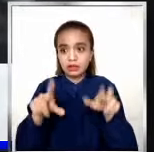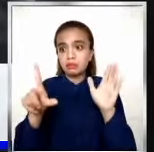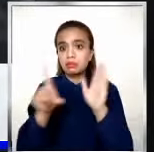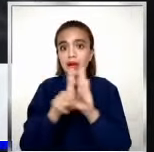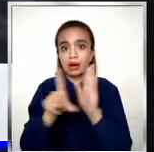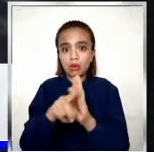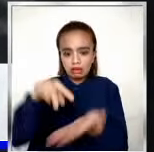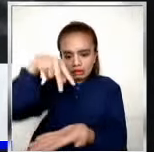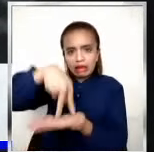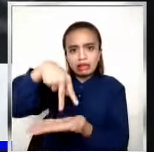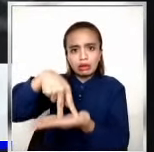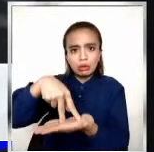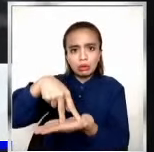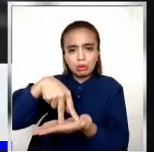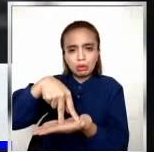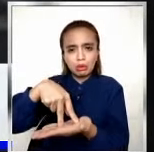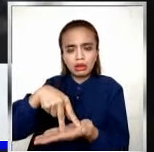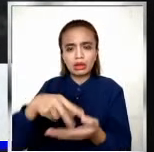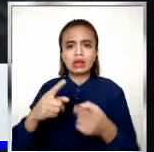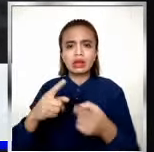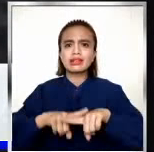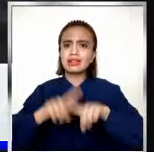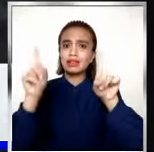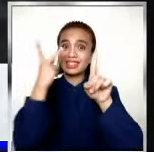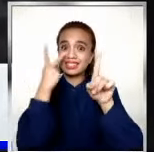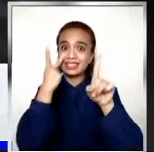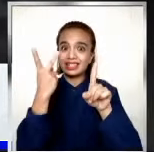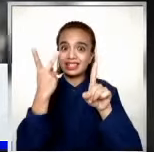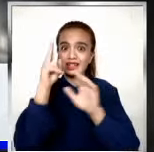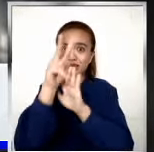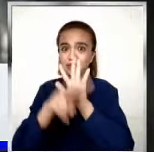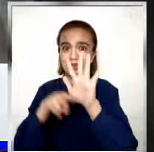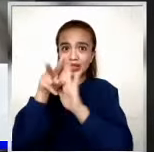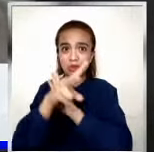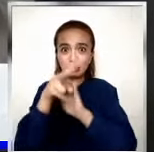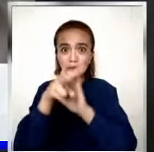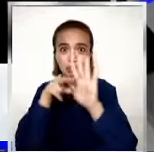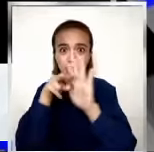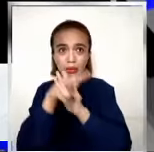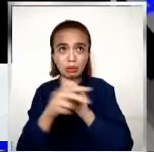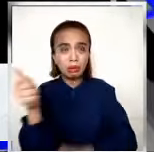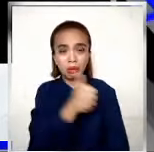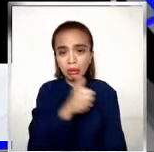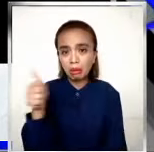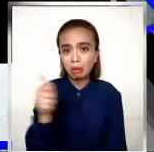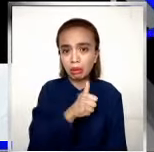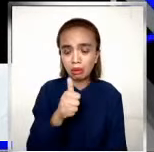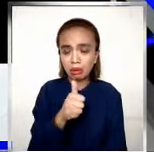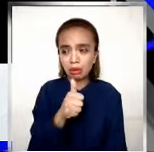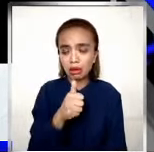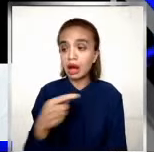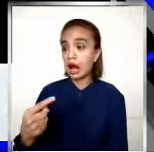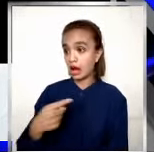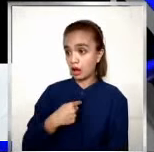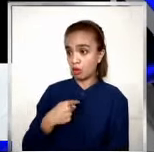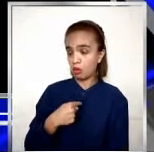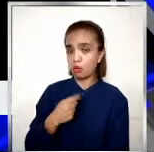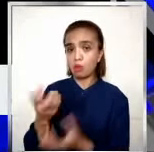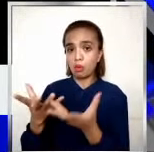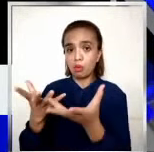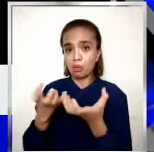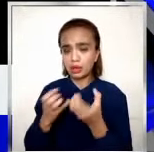na taliwas sa nakunang video ni Jose sa kanyang mga biyahe. Ang gusto ko po sana mangyari, ma'am, is mapansin lang yung